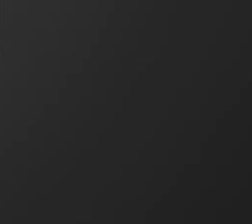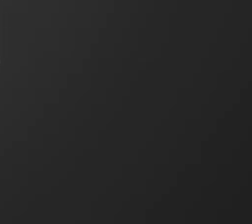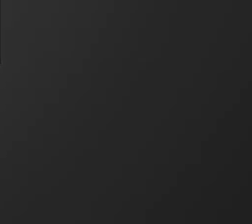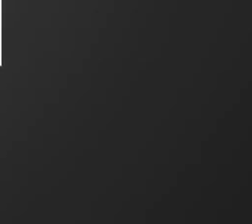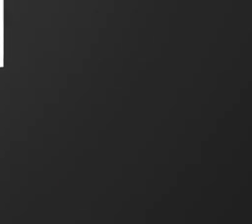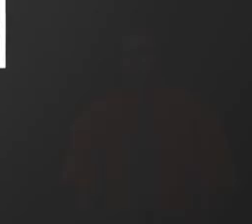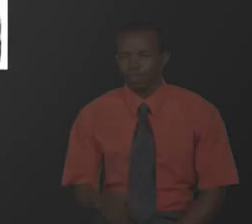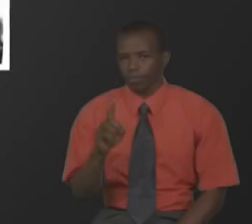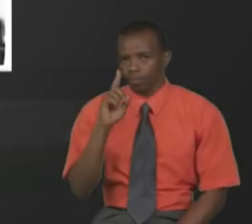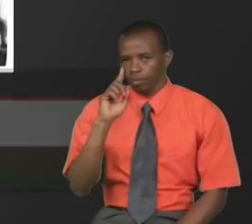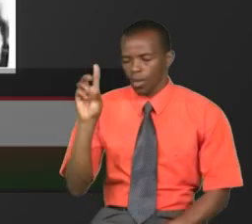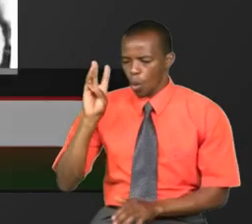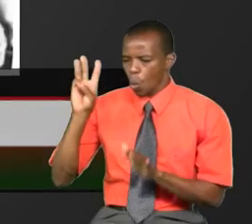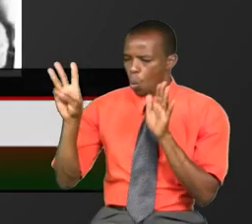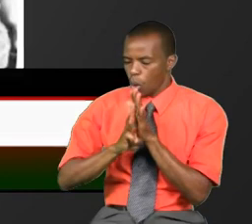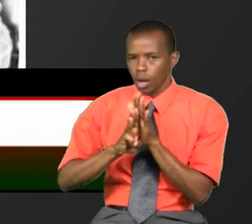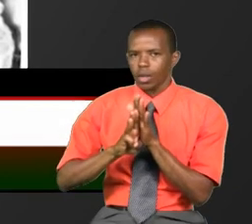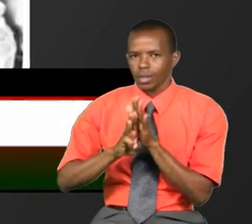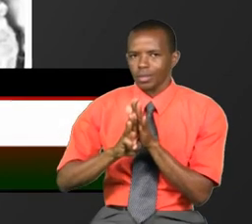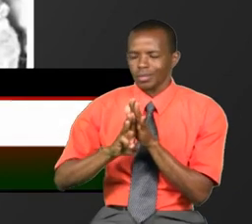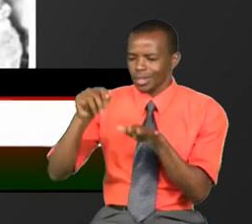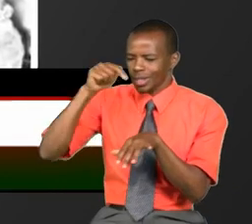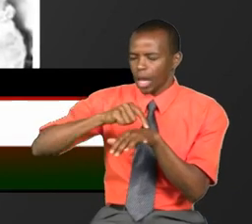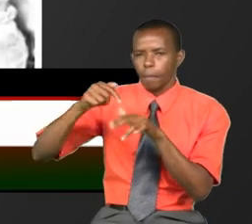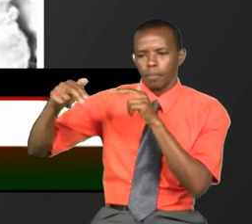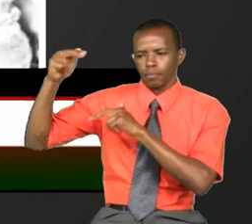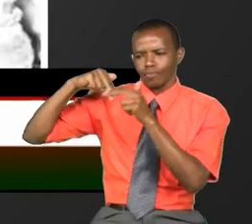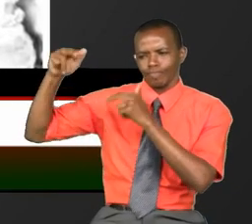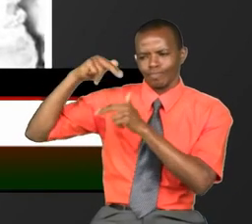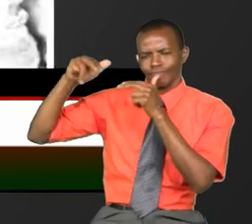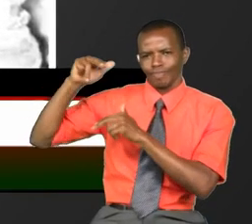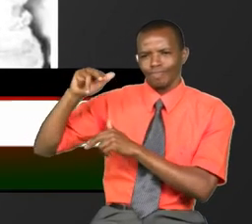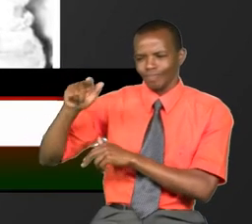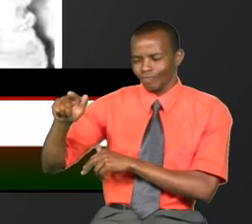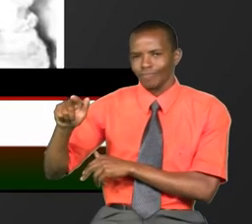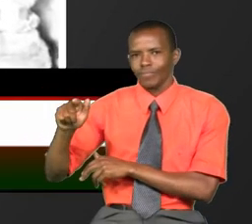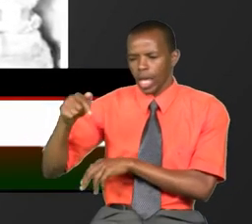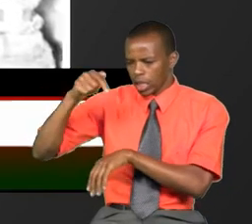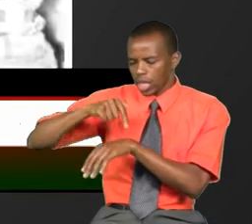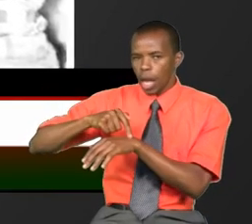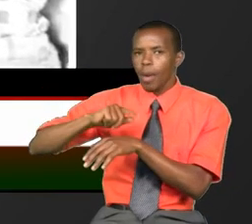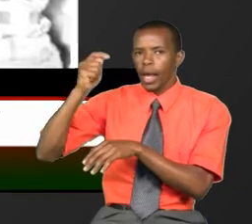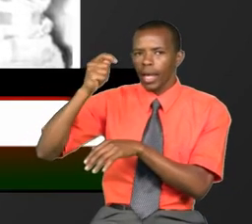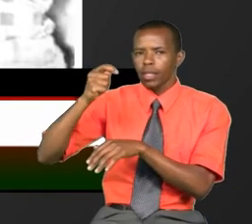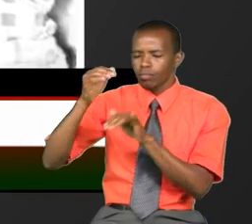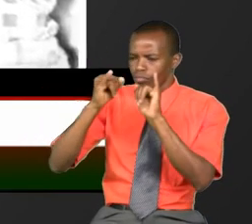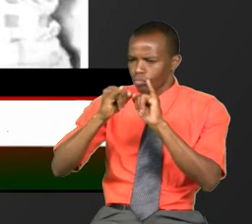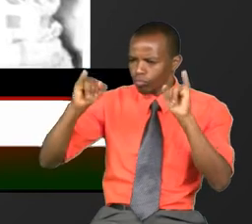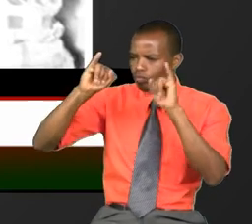The man bears witness to the most significant moments in history. He was there when Kenya got